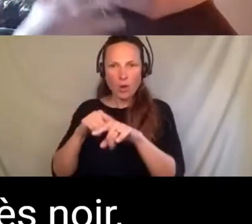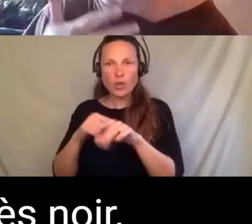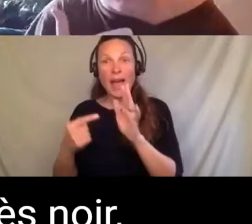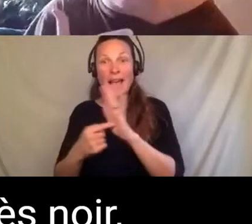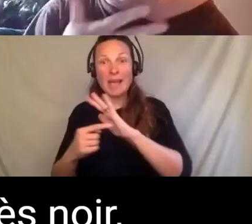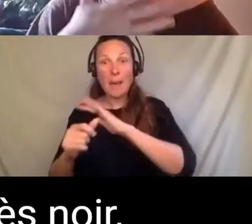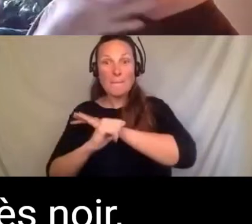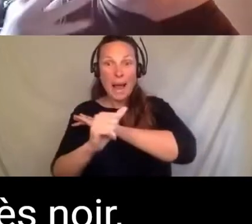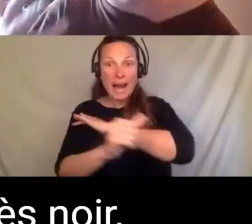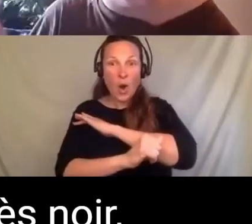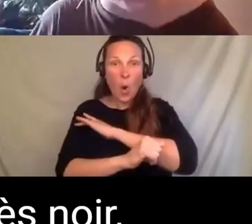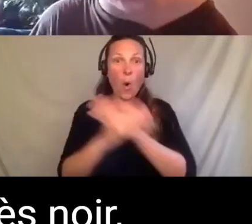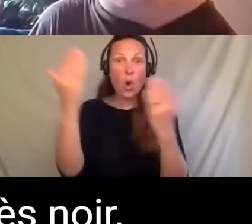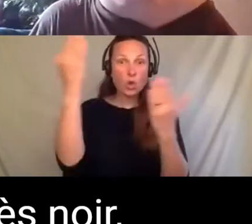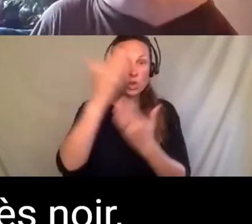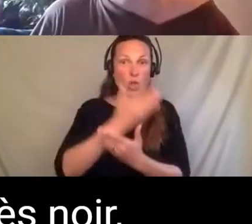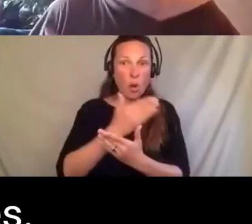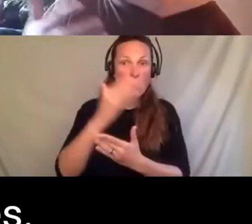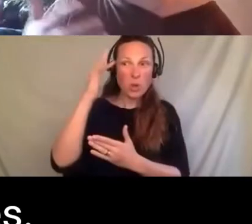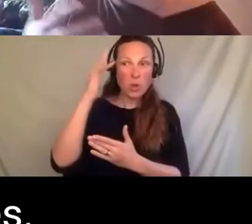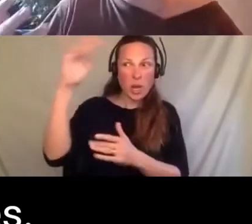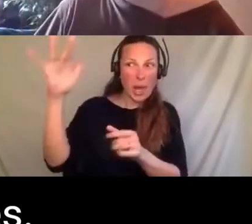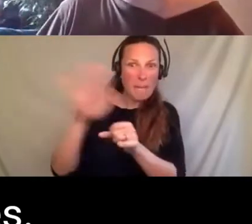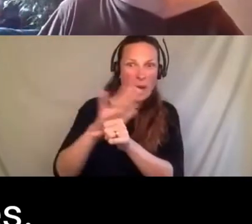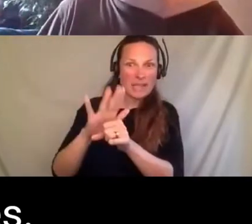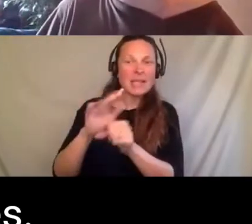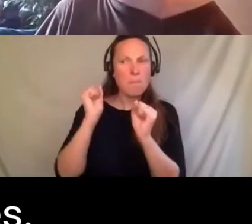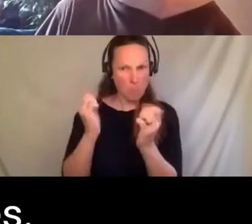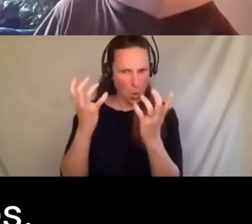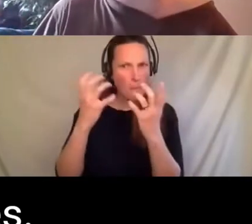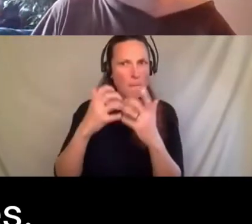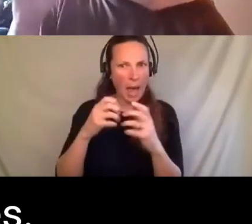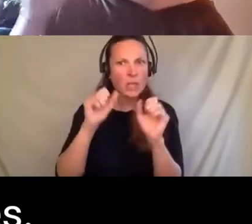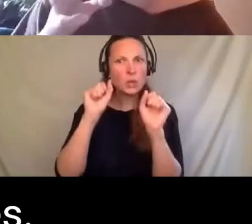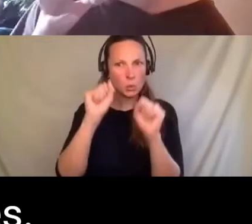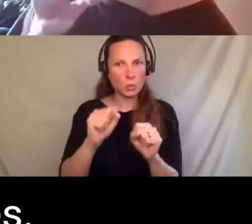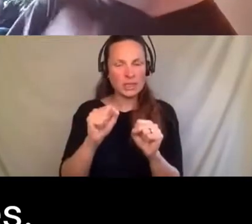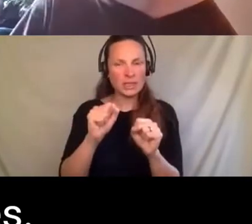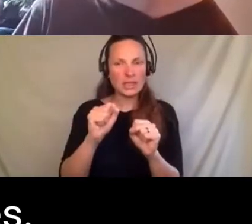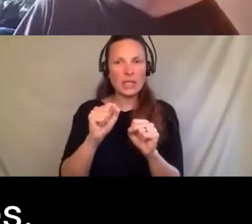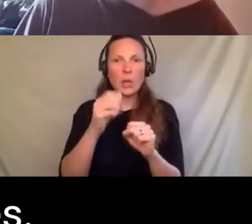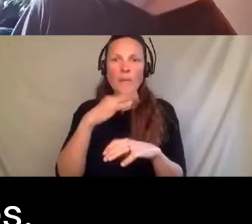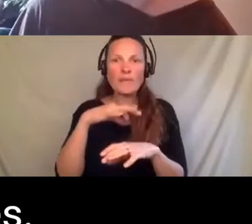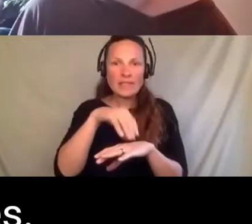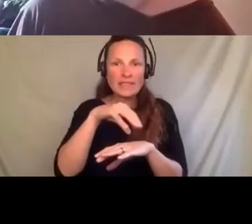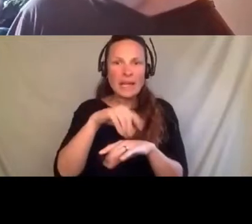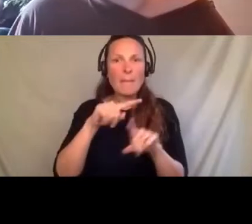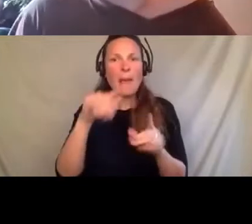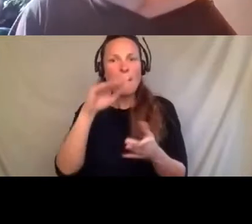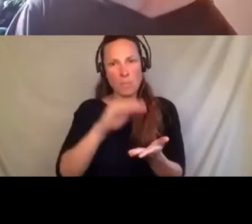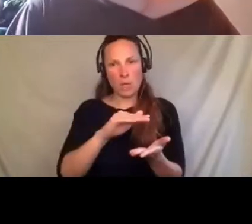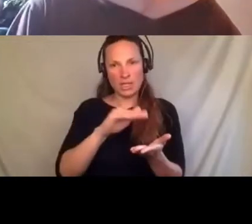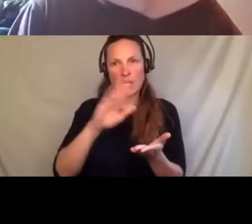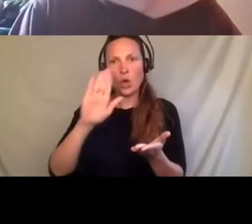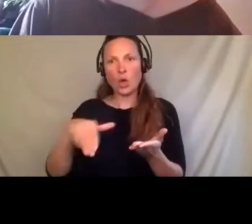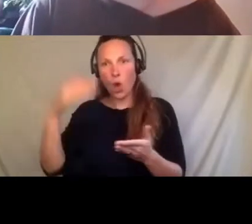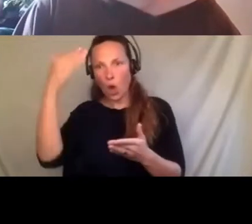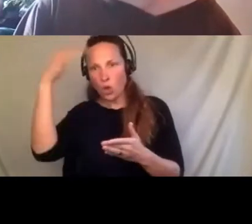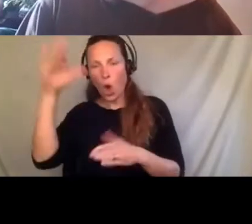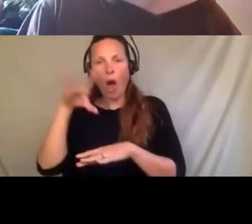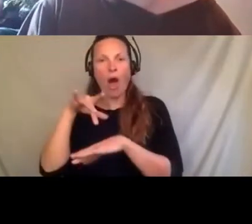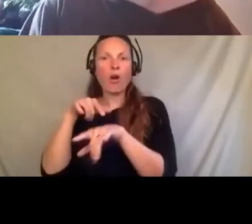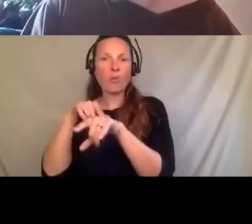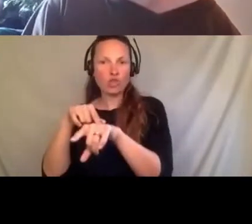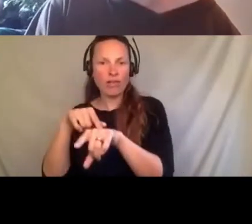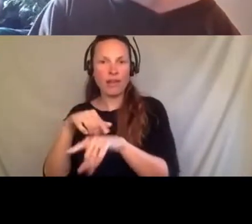il fait très noir, ou est-ce qu'il n'y a pas beaucoup de soleil? Ça peut fonctionner, des fines herbes, par contre, ça va être plus petit. Puis, l'aneth,